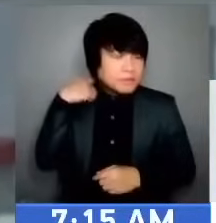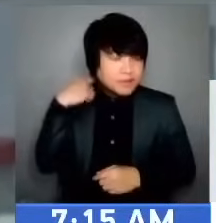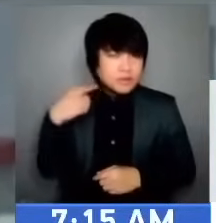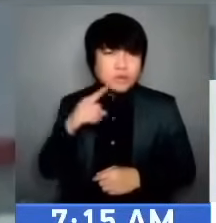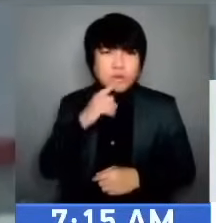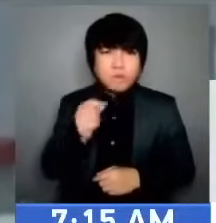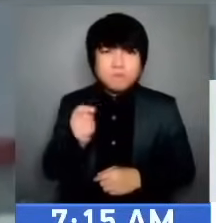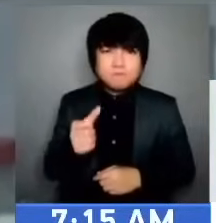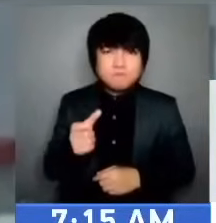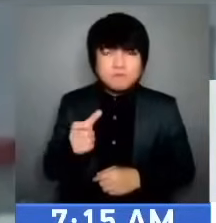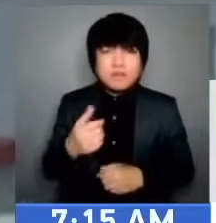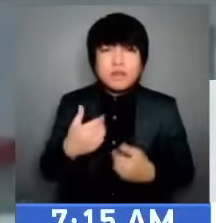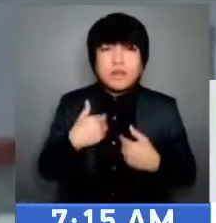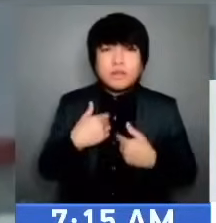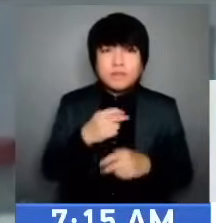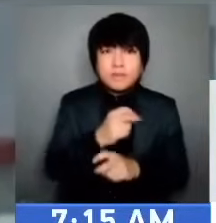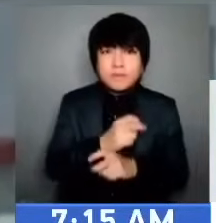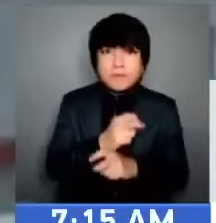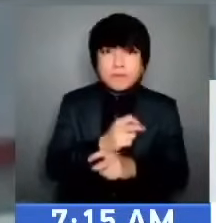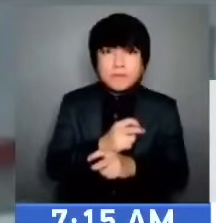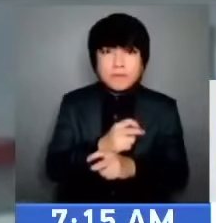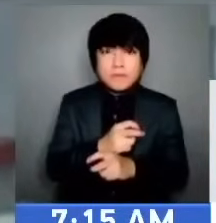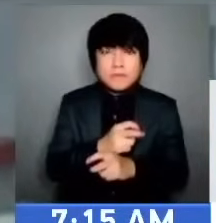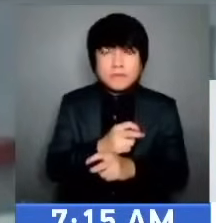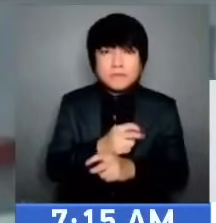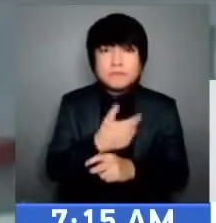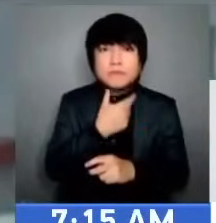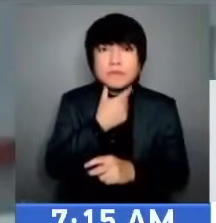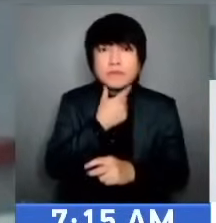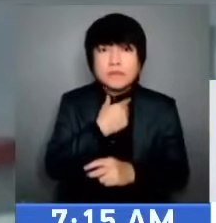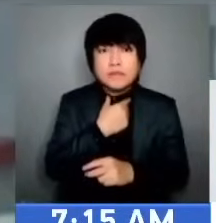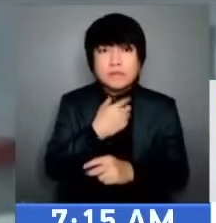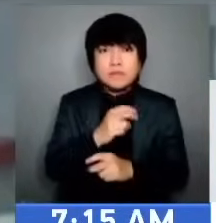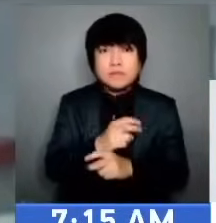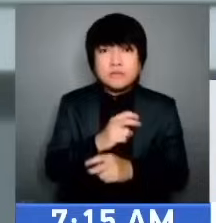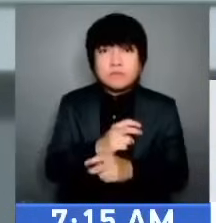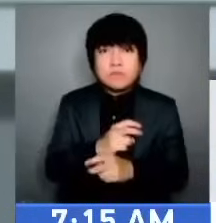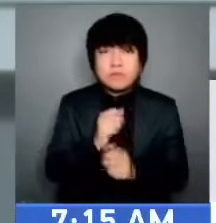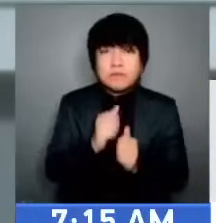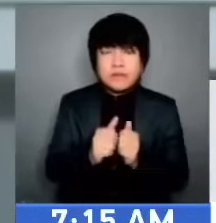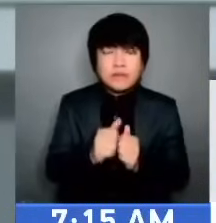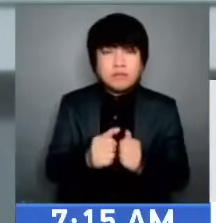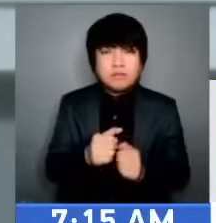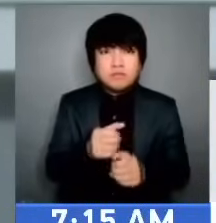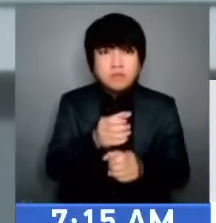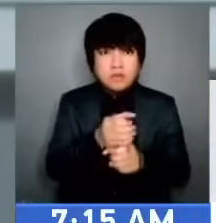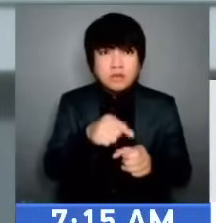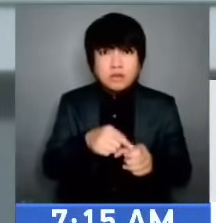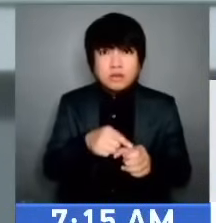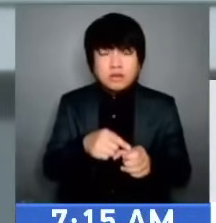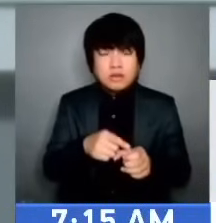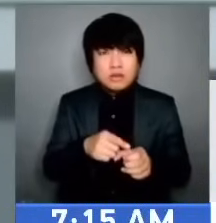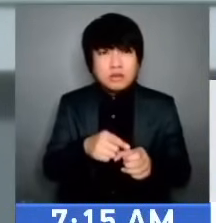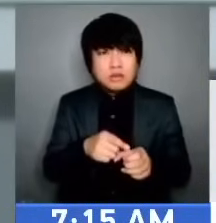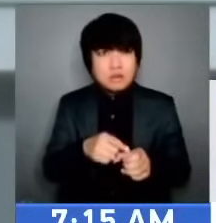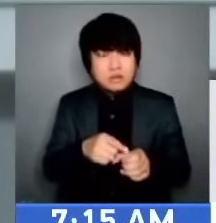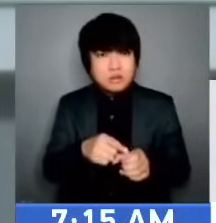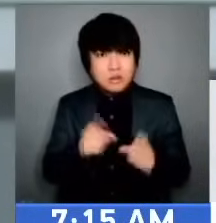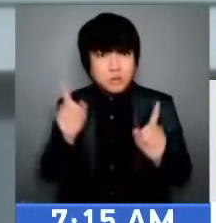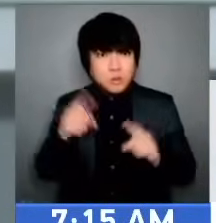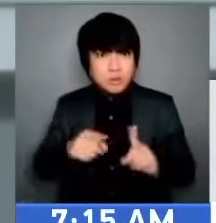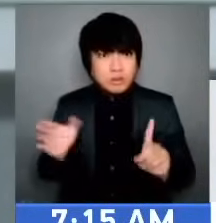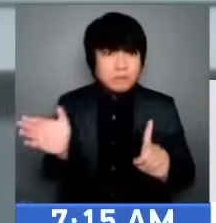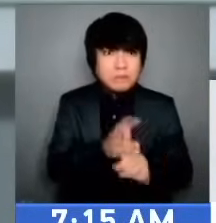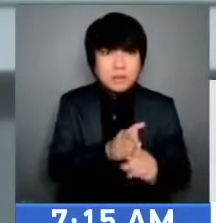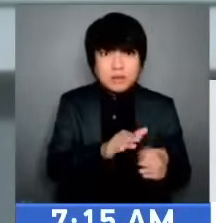mo dito sa neck, hindi yan basta-basta. Nakakamatay ba ang isang sampal